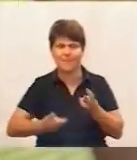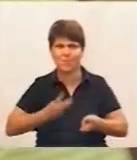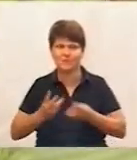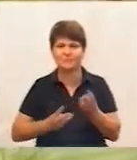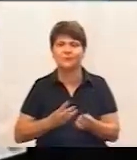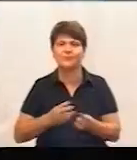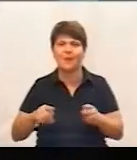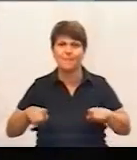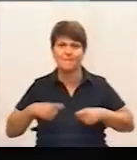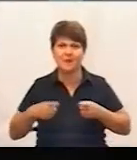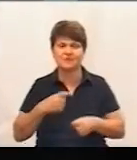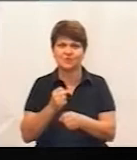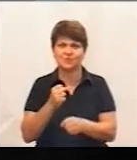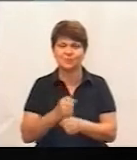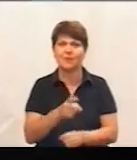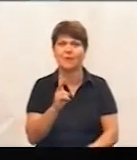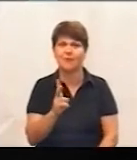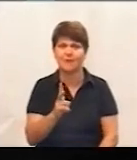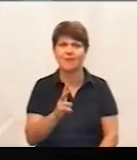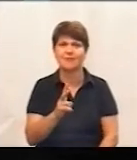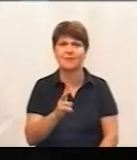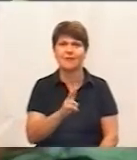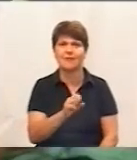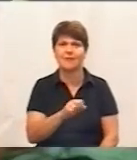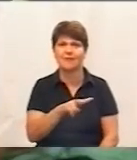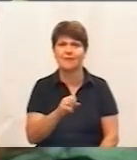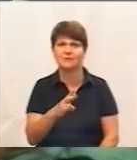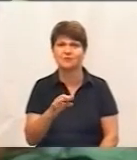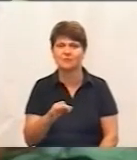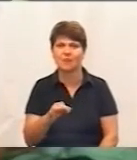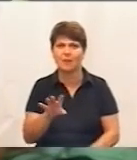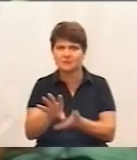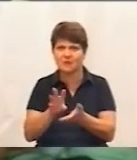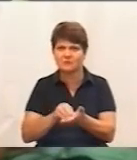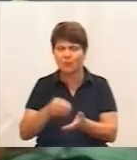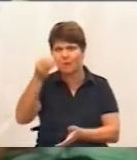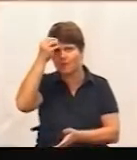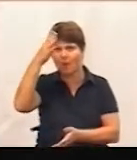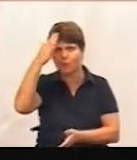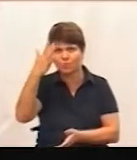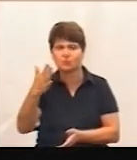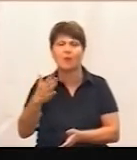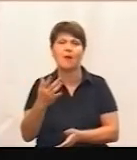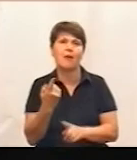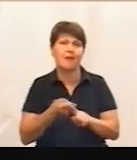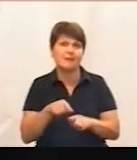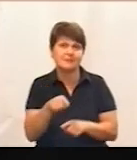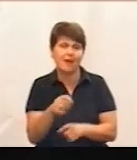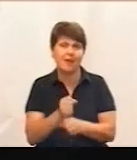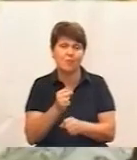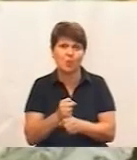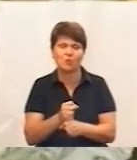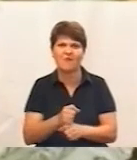Катя Калашнікова за зразком старовинних японських антикварних ляльок. Ця робота стала фіналісткою конкурсу ляльок в